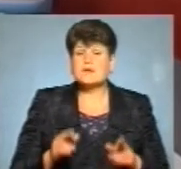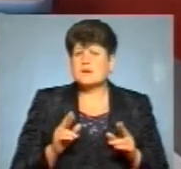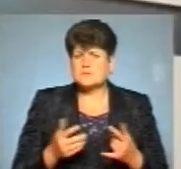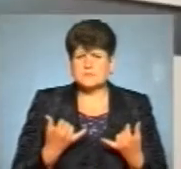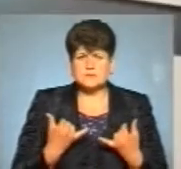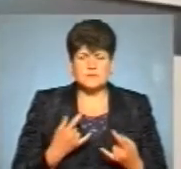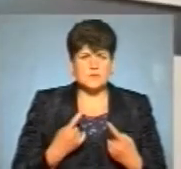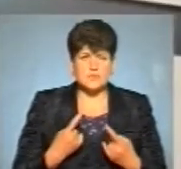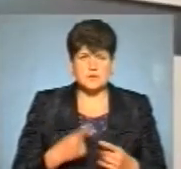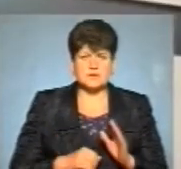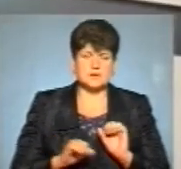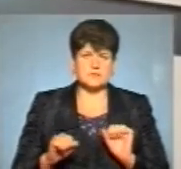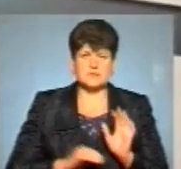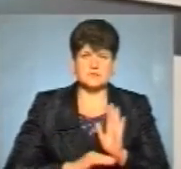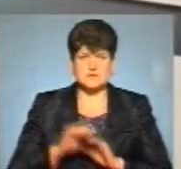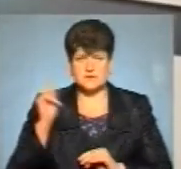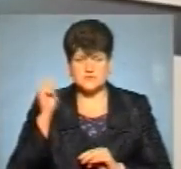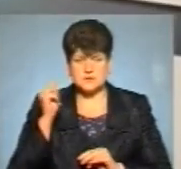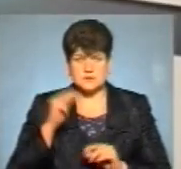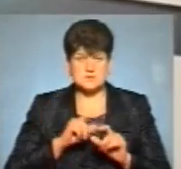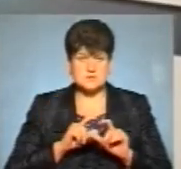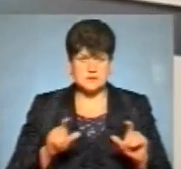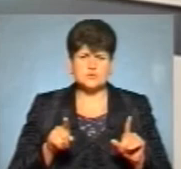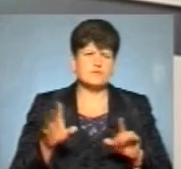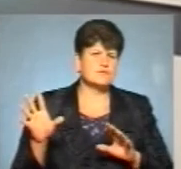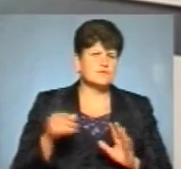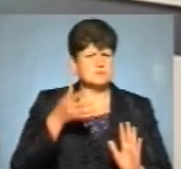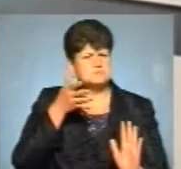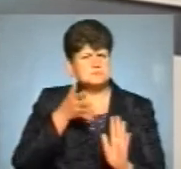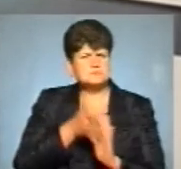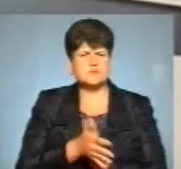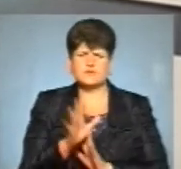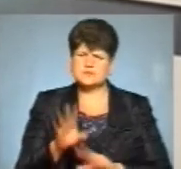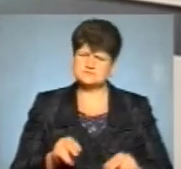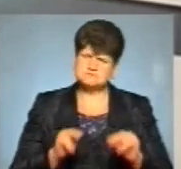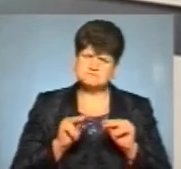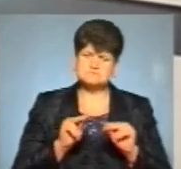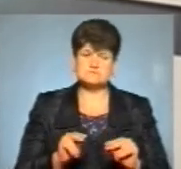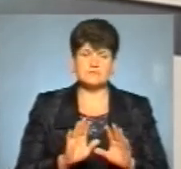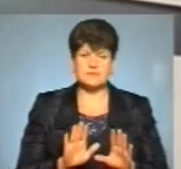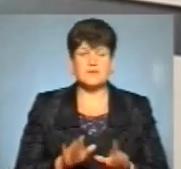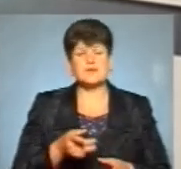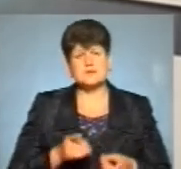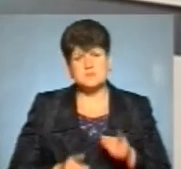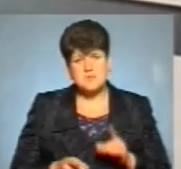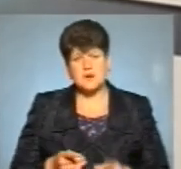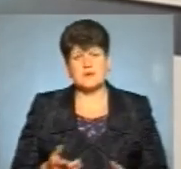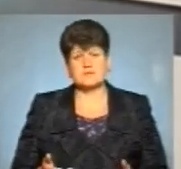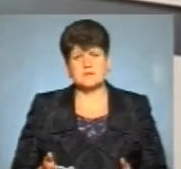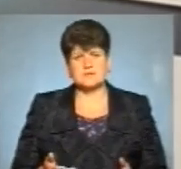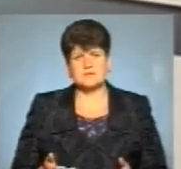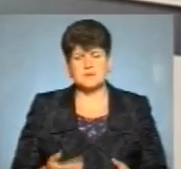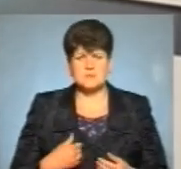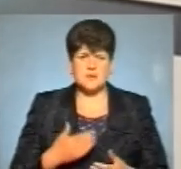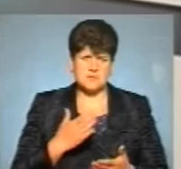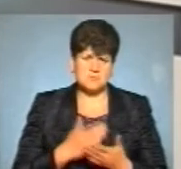не говорили керівники вищих навчальних закладів, що в них все прозоро, все чесно і правдиво, насправді ми